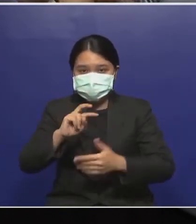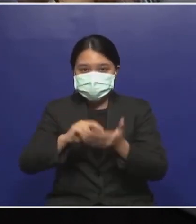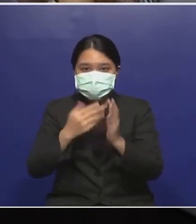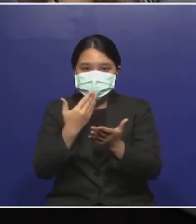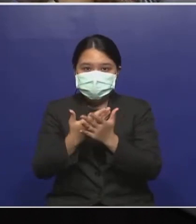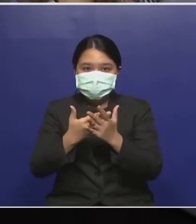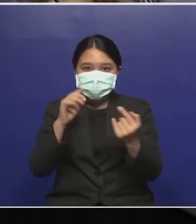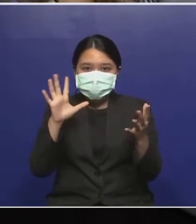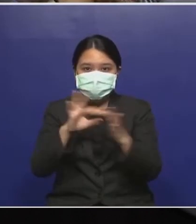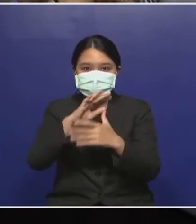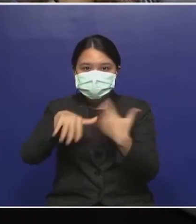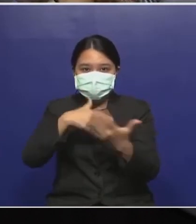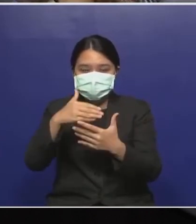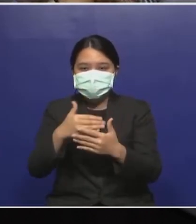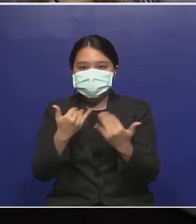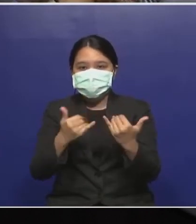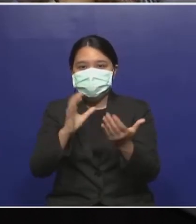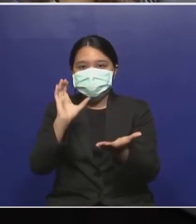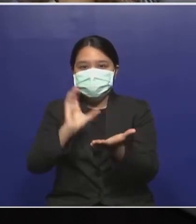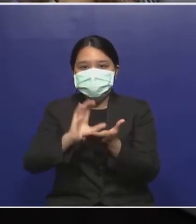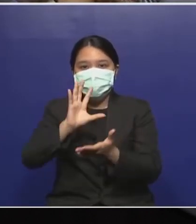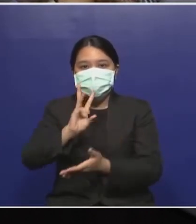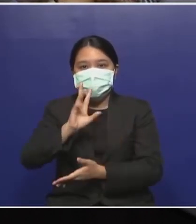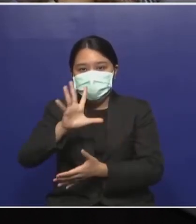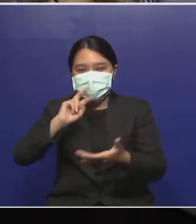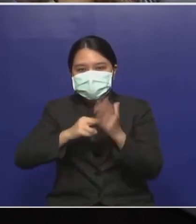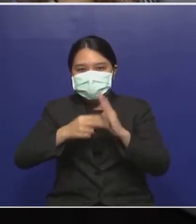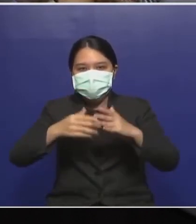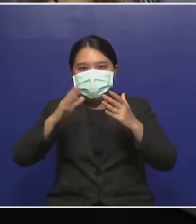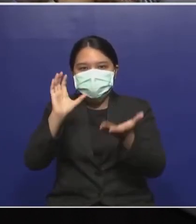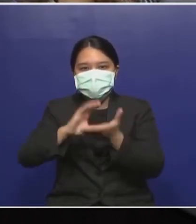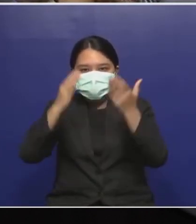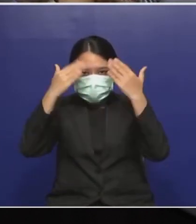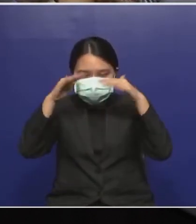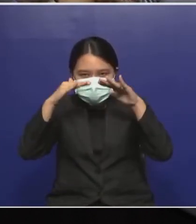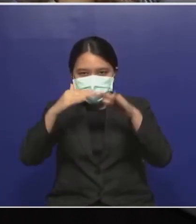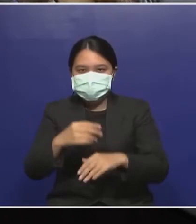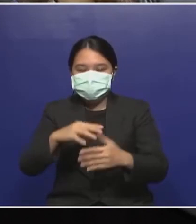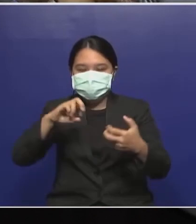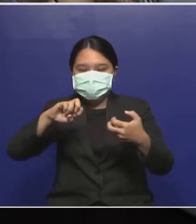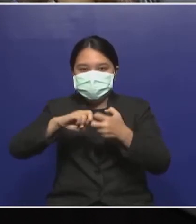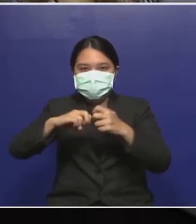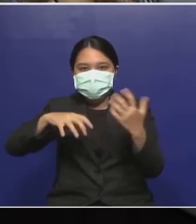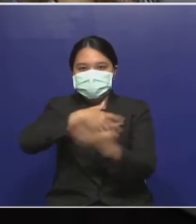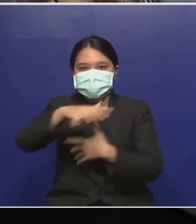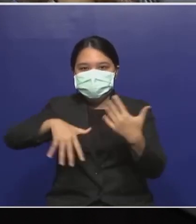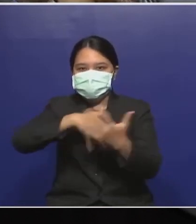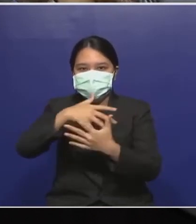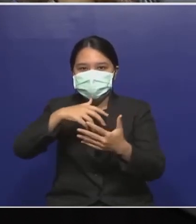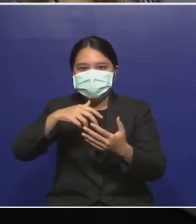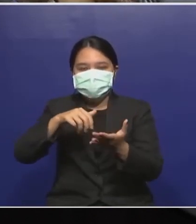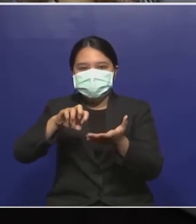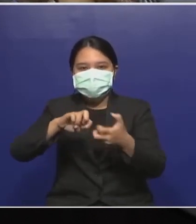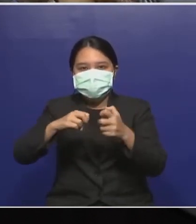65คืองบตาบอดที่มองไม่เหปญหาสิงวร้มไม่ตอบโจทยนโยบายสงวนร้ม